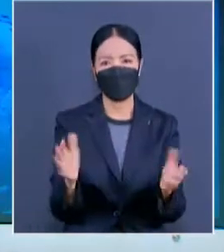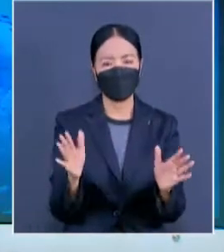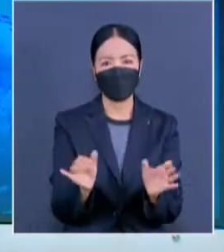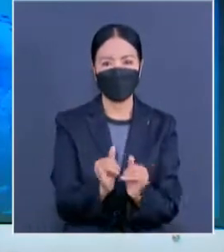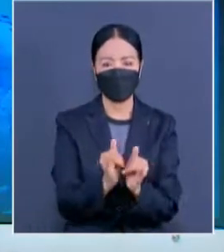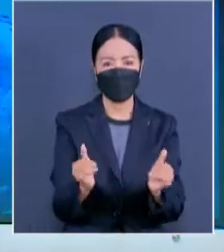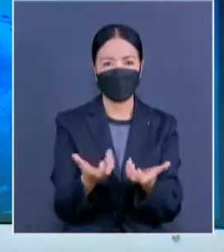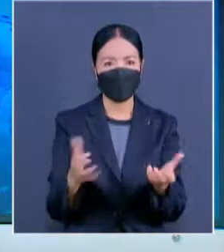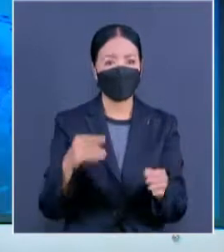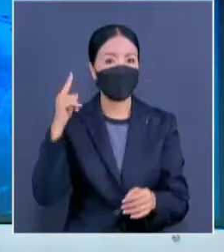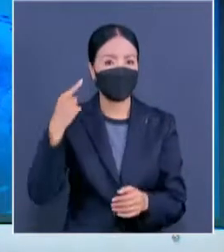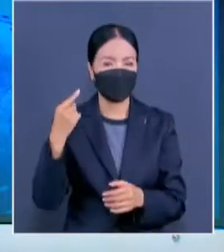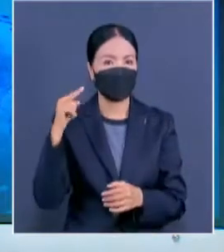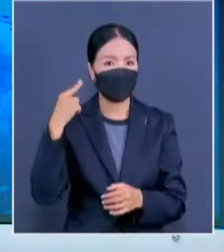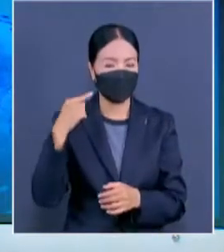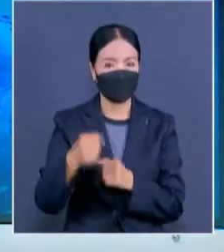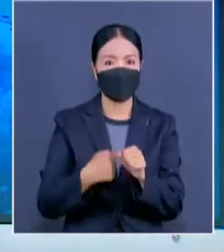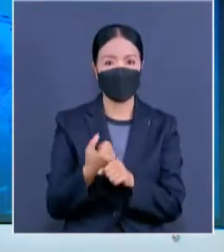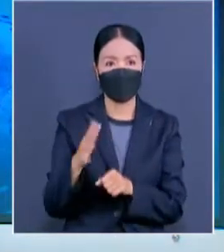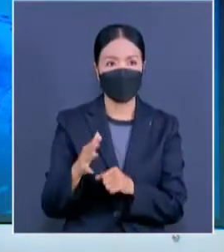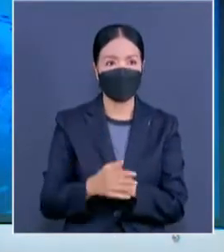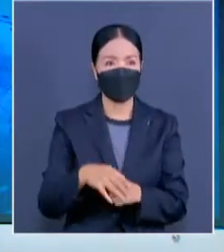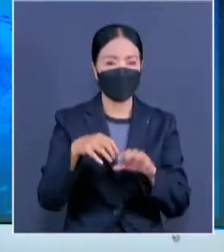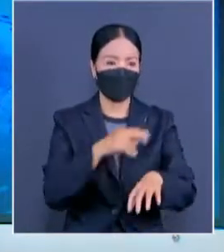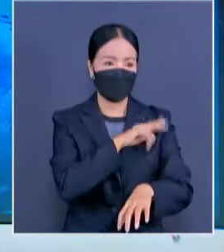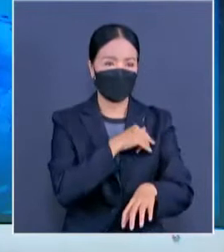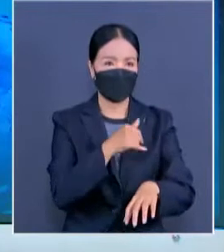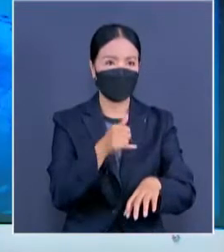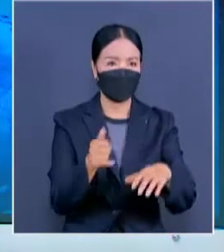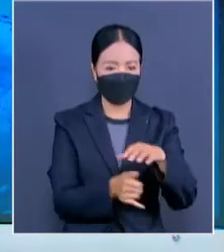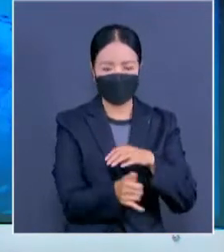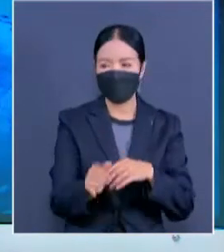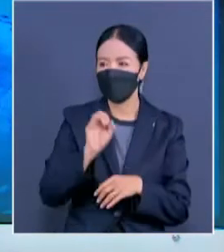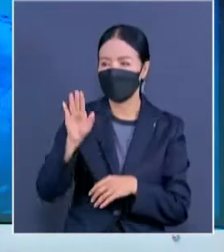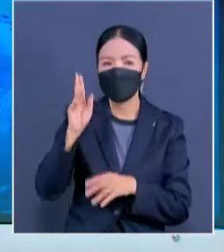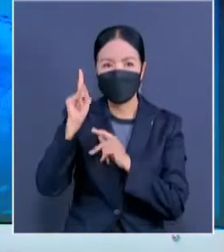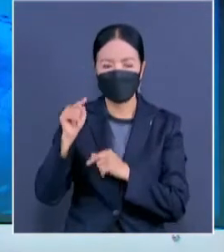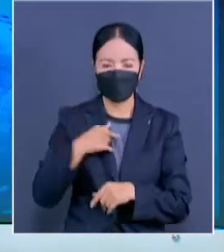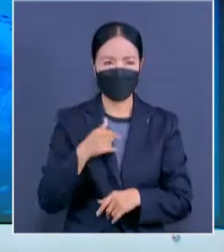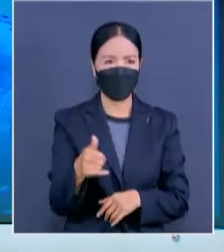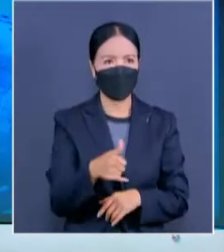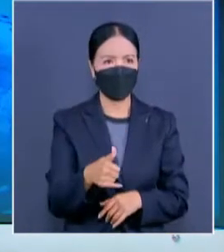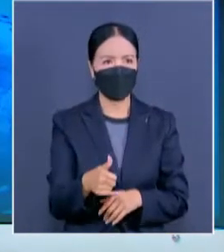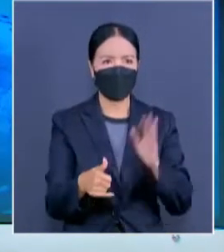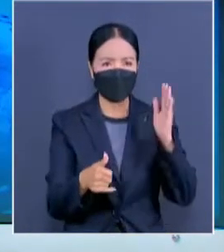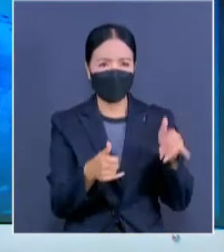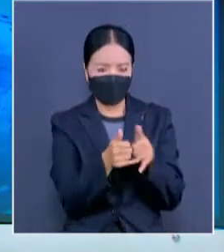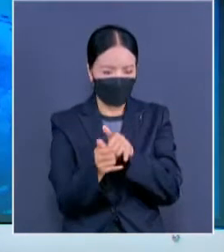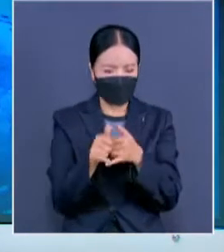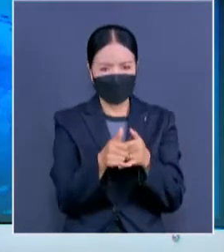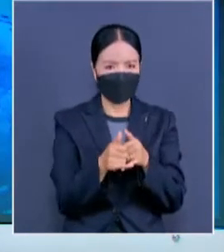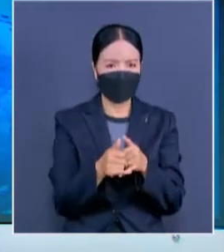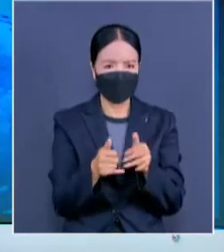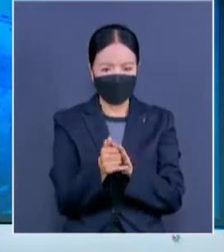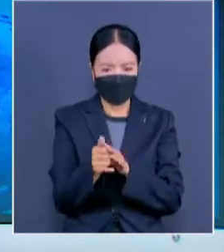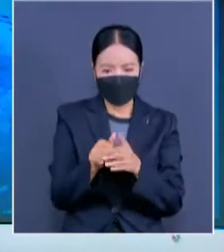ำให้นักเรียนหญิงวัย15ปีหลังจากออกจากโรงพยาบาลสนามมาร้องกับสื่อมวลชนเลยว่าตอนที่อยู่ในนั้นเธอถูกล่วงละเมิดเธอถูก